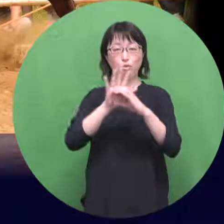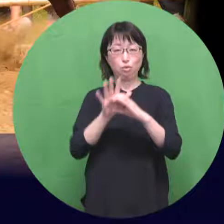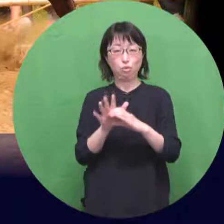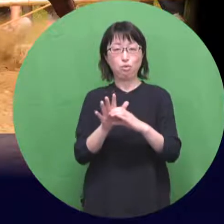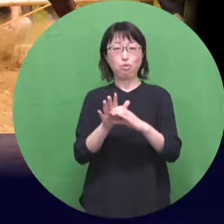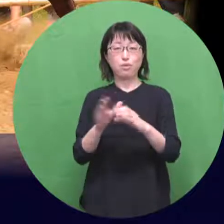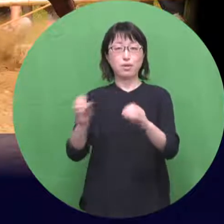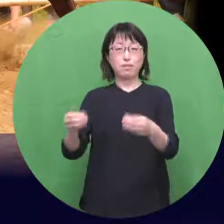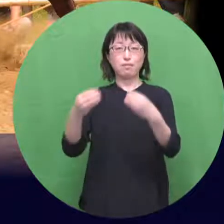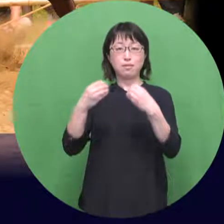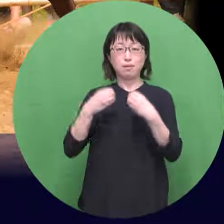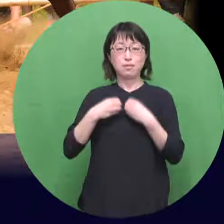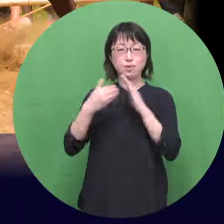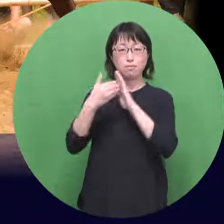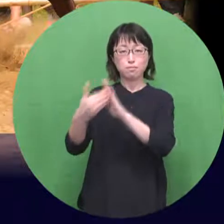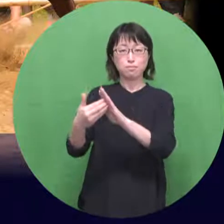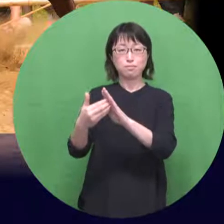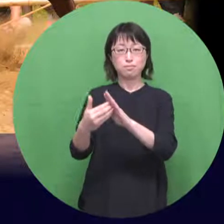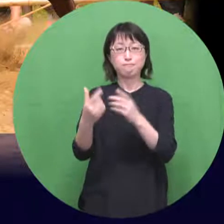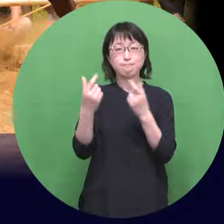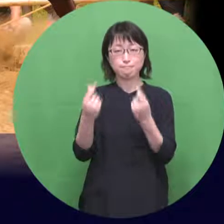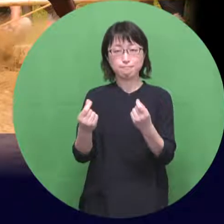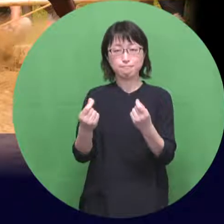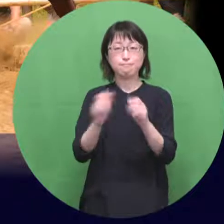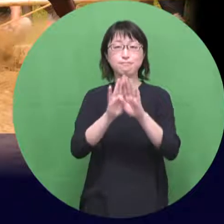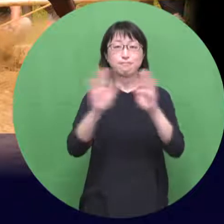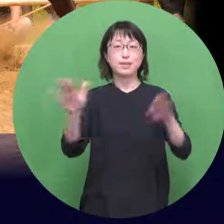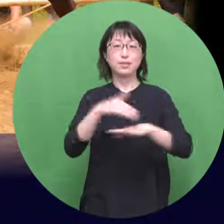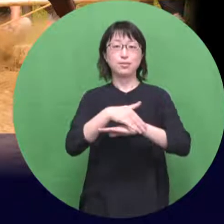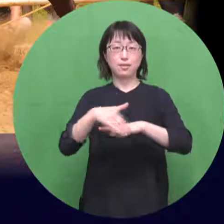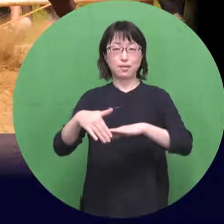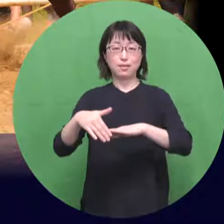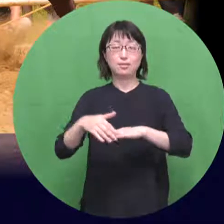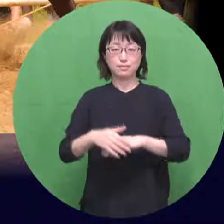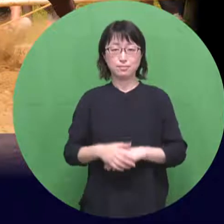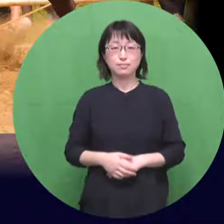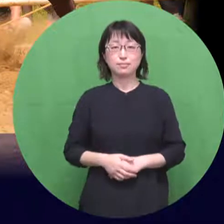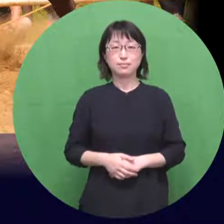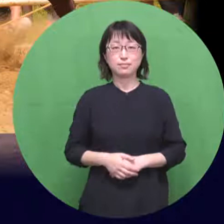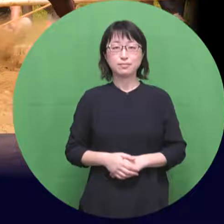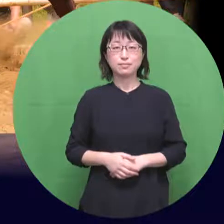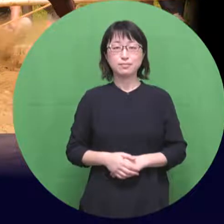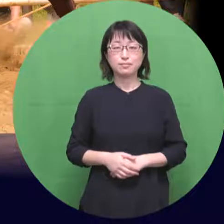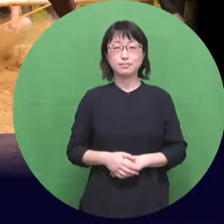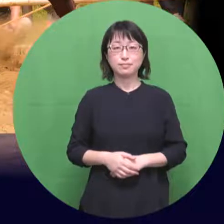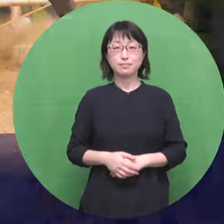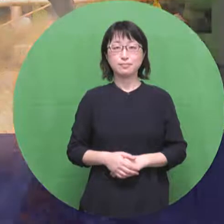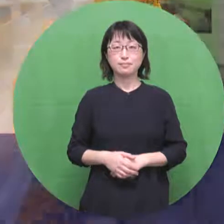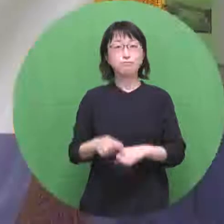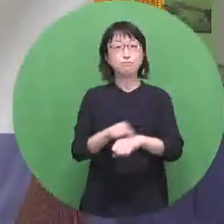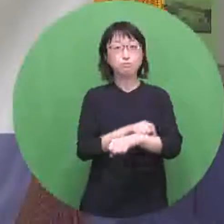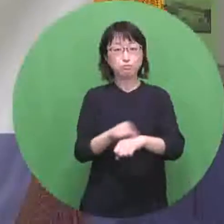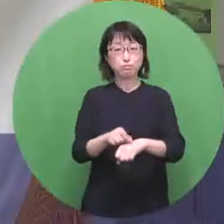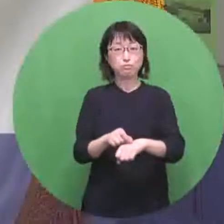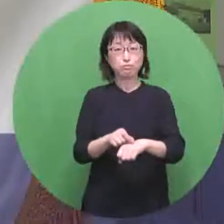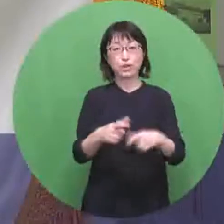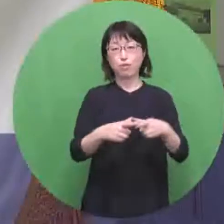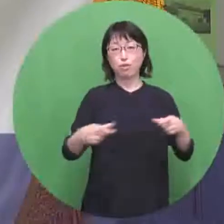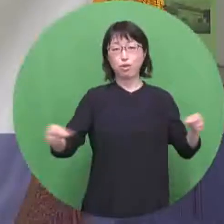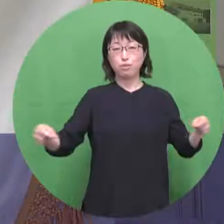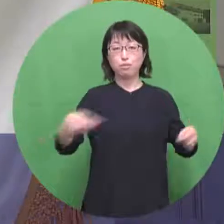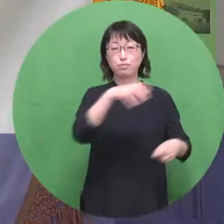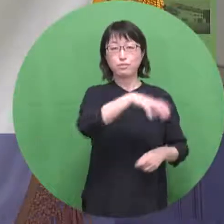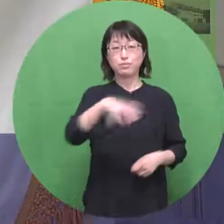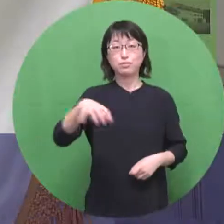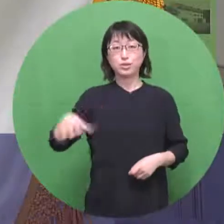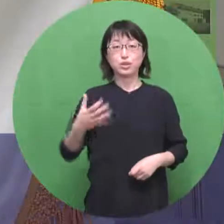が新型コロナウイルス感染症の感染防止に配慮しながら開催予定です。中でも全国